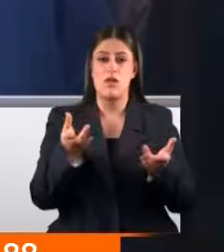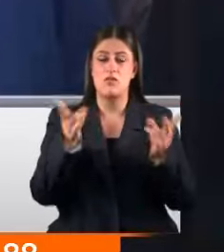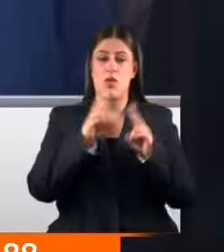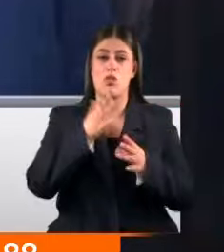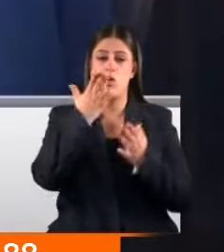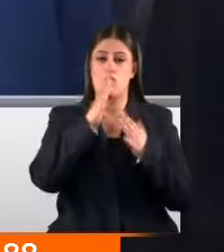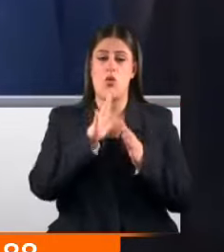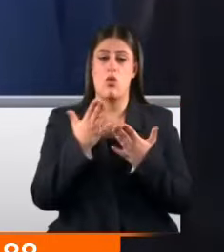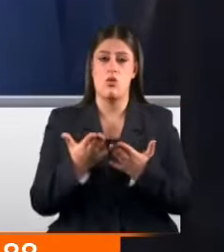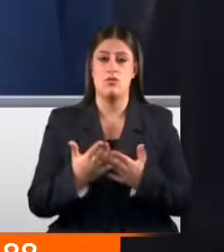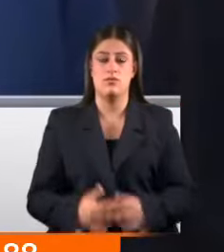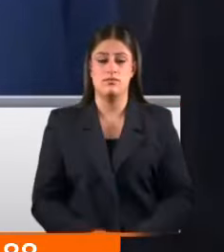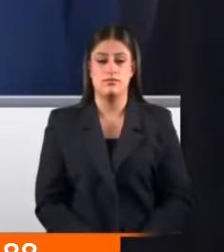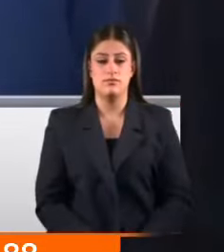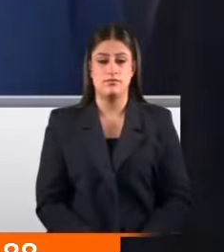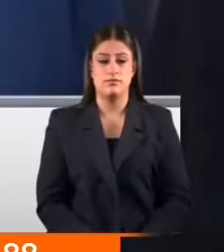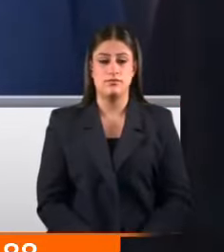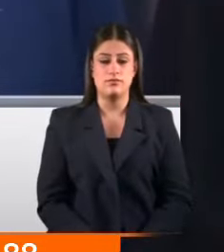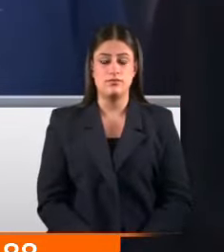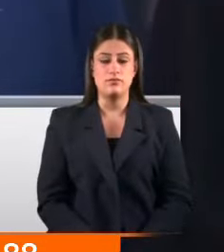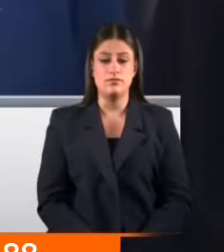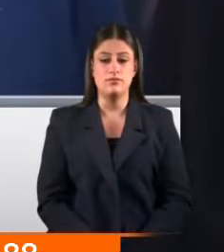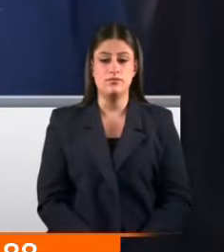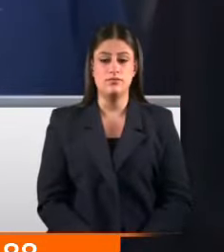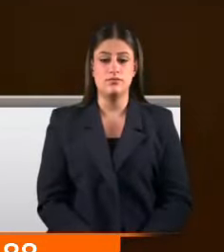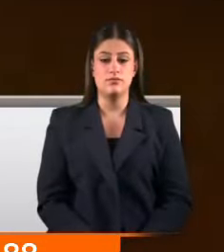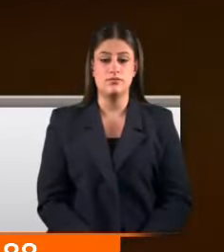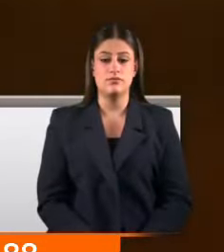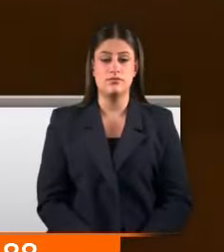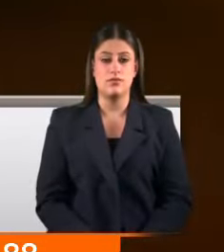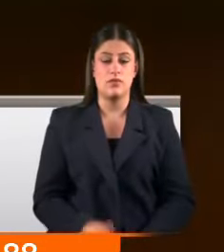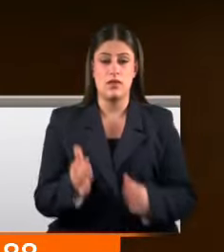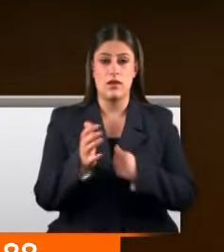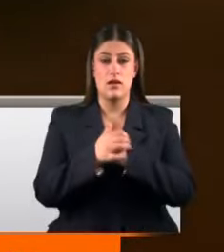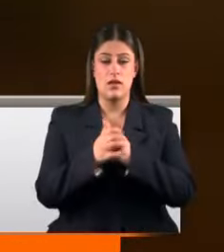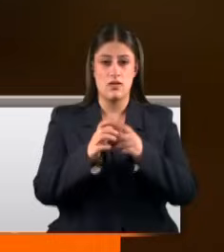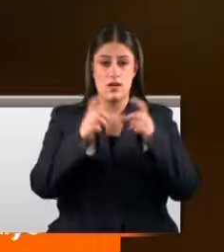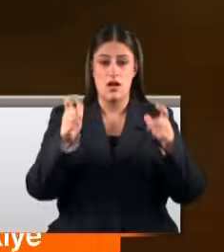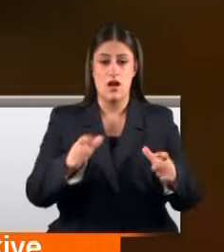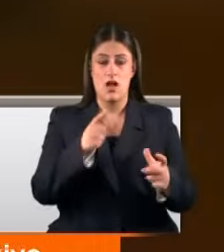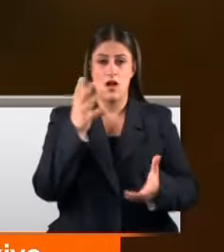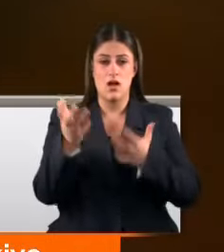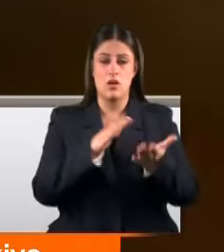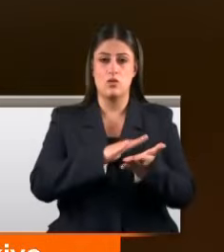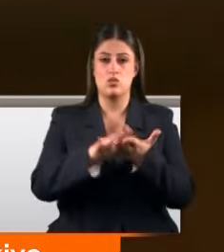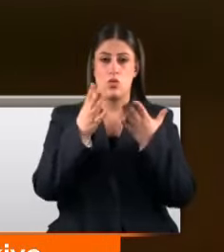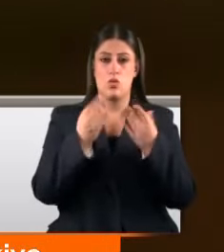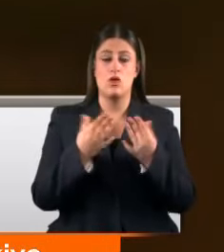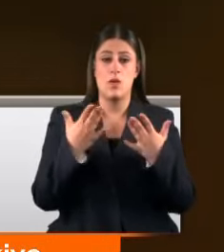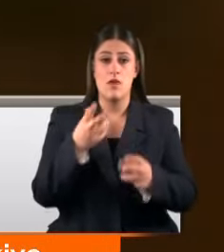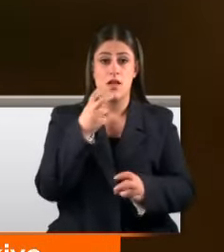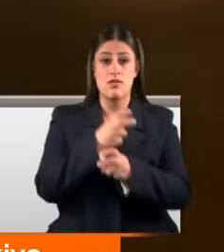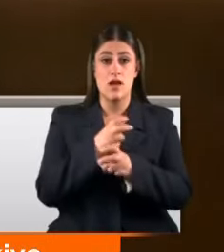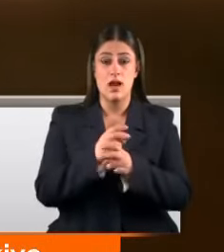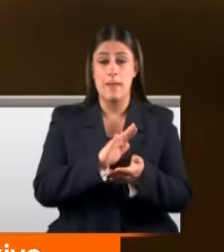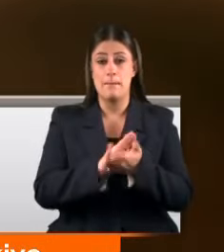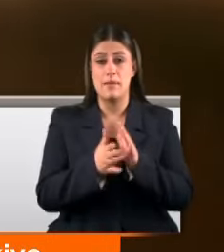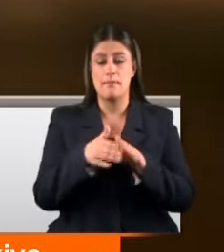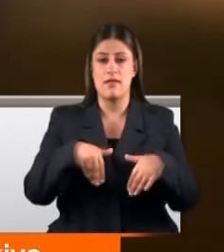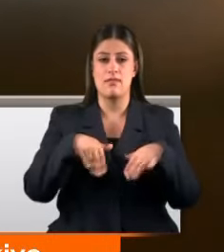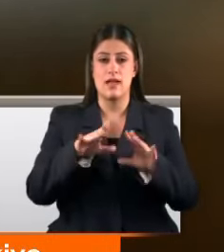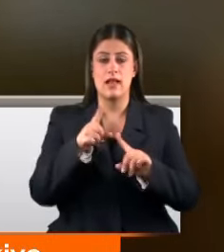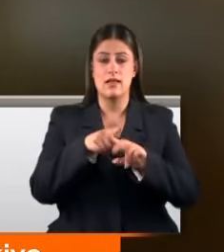Burada 4 gündür uyumayan arkadaşlarımız var. Antalya'daki yangın söndürüldü ama tehlike henüz geçmiş değil. Tarım